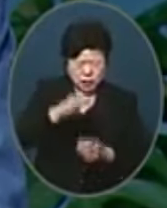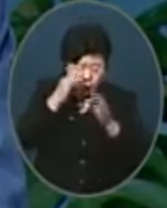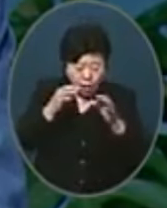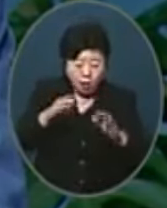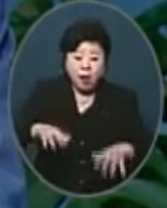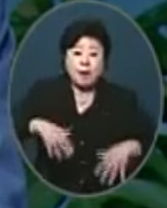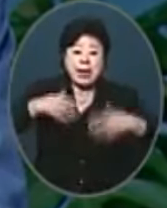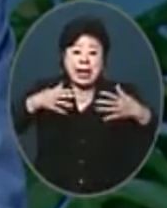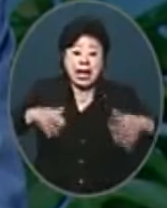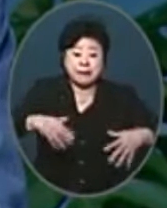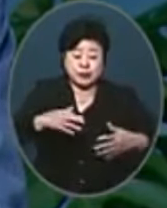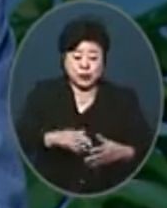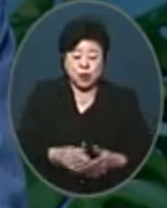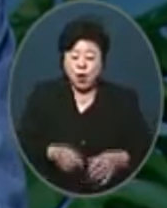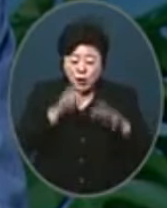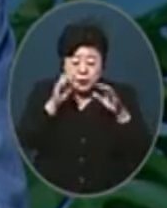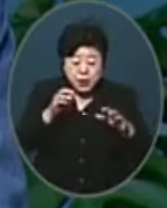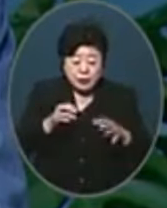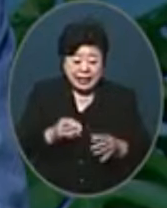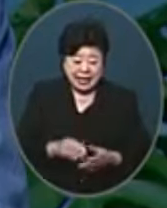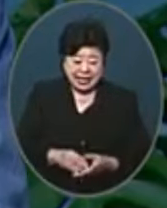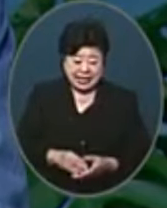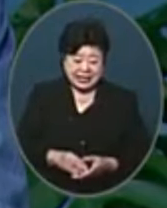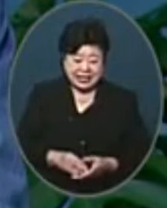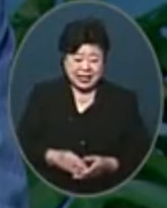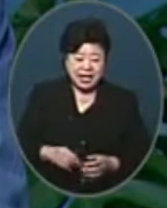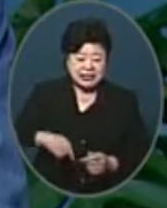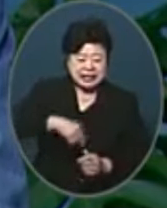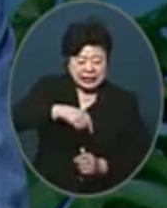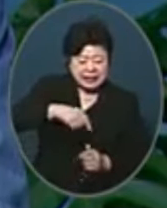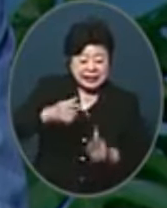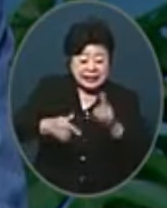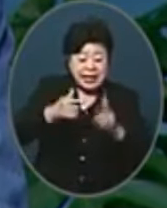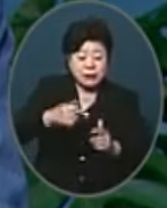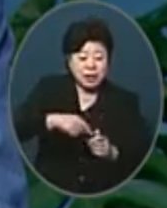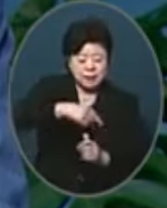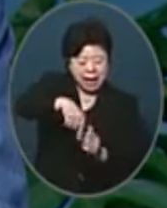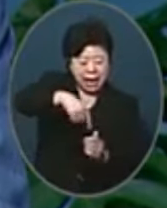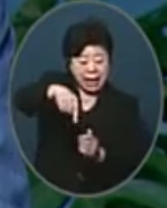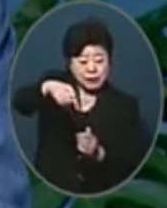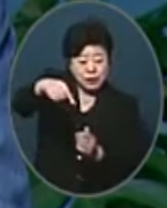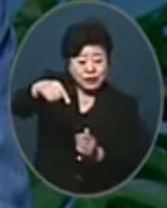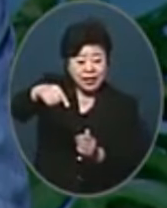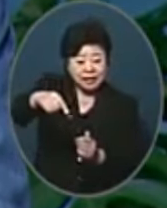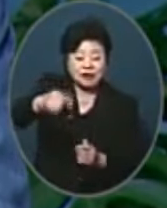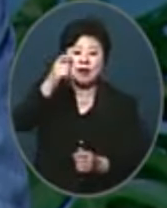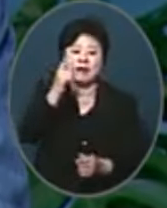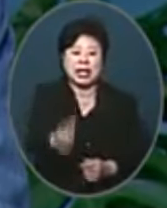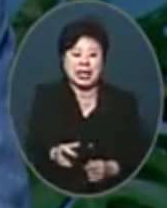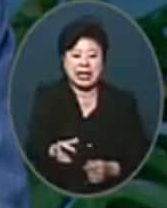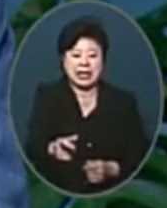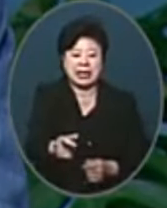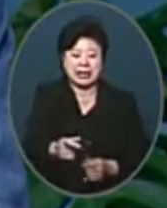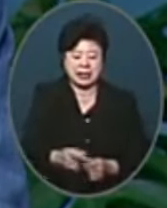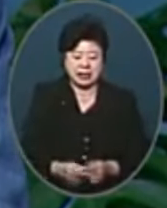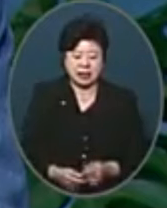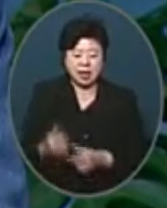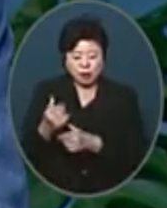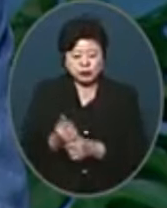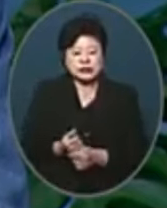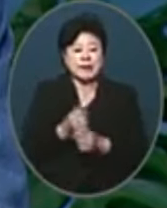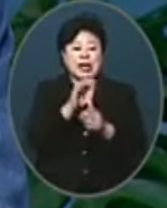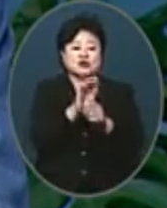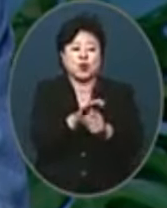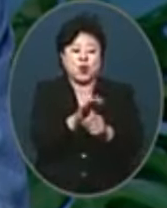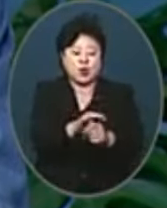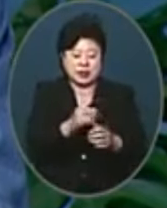바람이 불고 비가 쏟아지니까 이 칠랭굴이 나무를 휘어 감고 붙잡고 있기